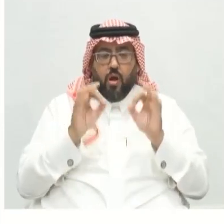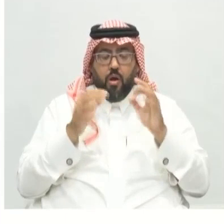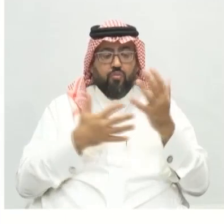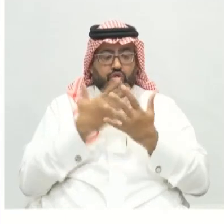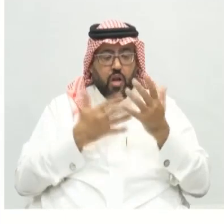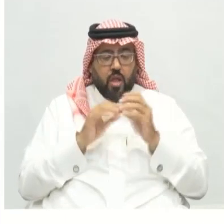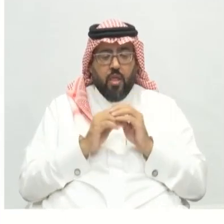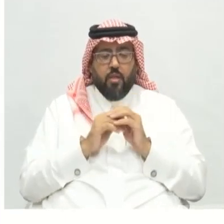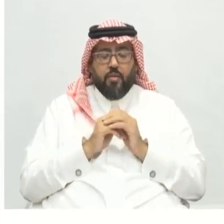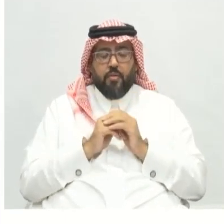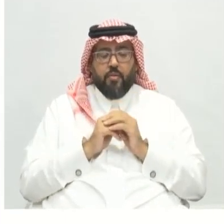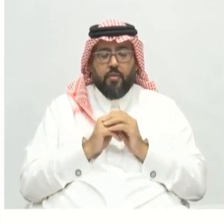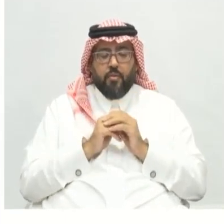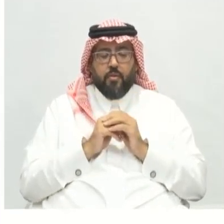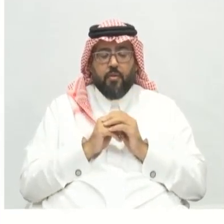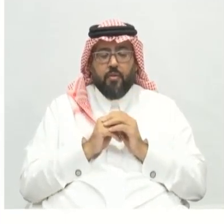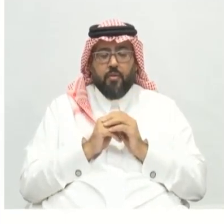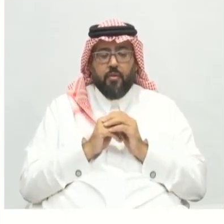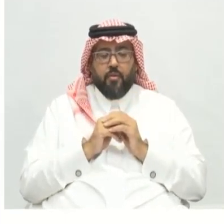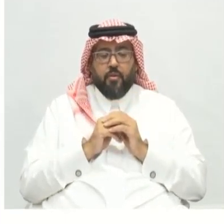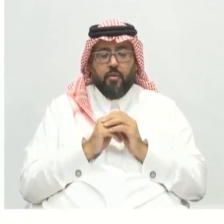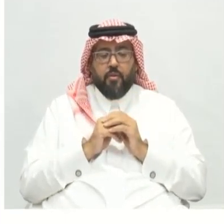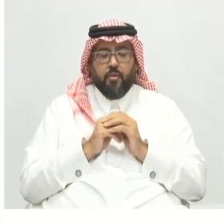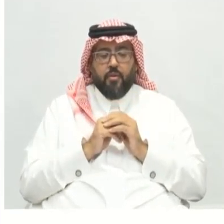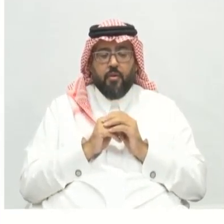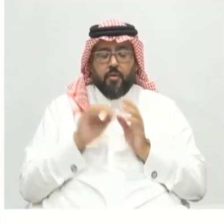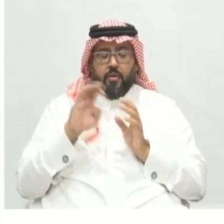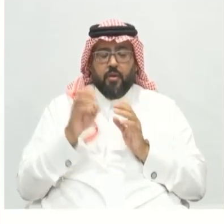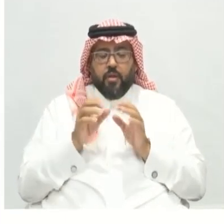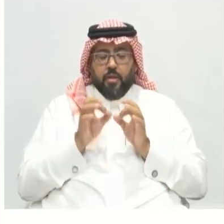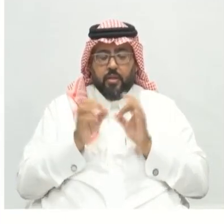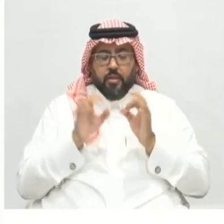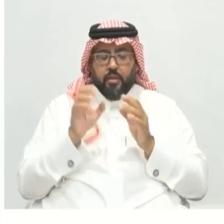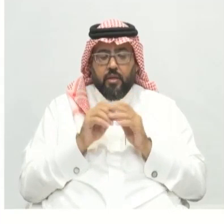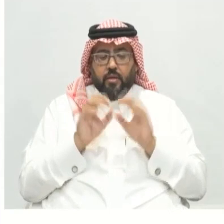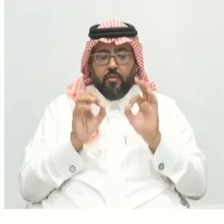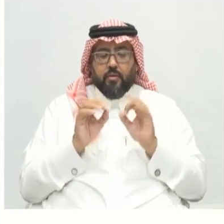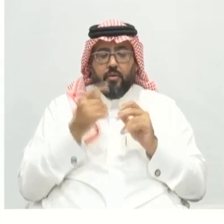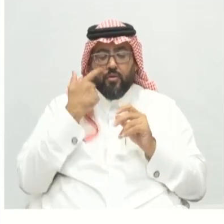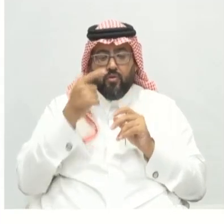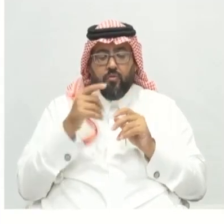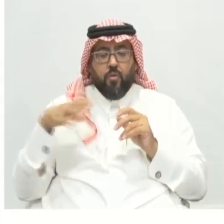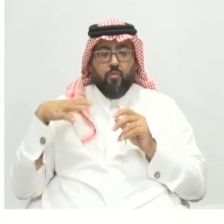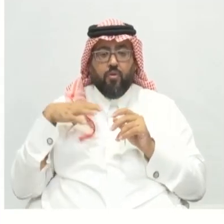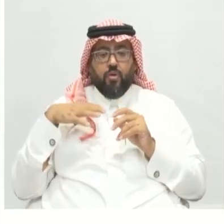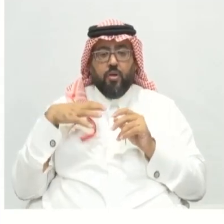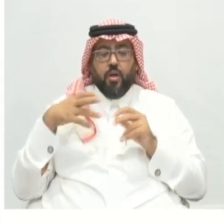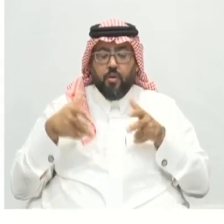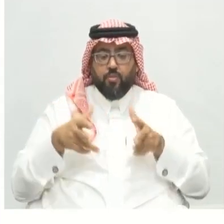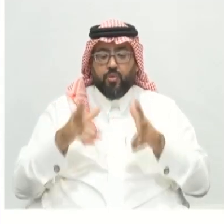تطر عليه اذا الاجراءات التصحيحيه حسب ما يراها مدير